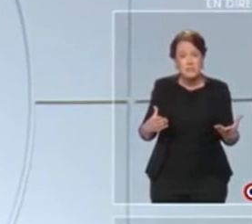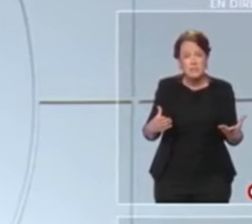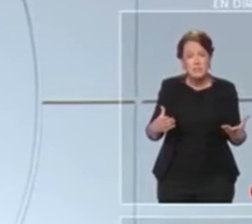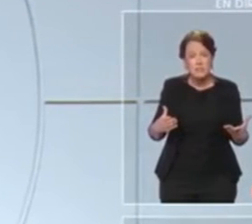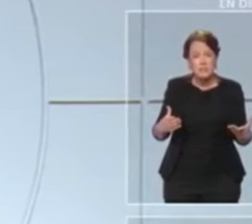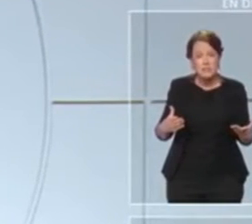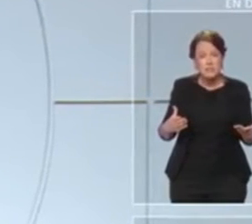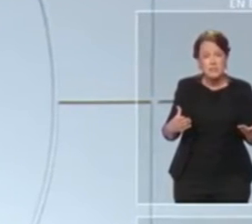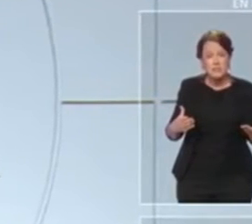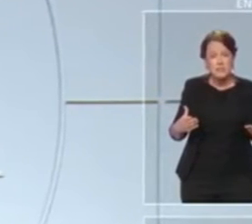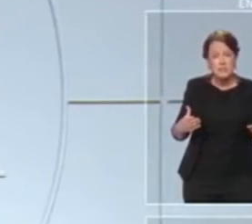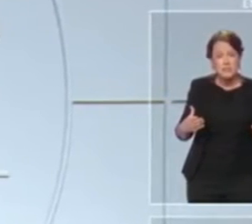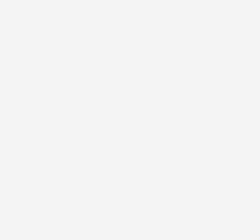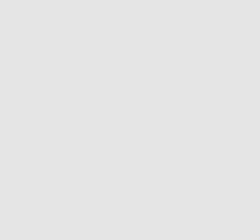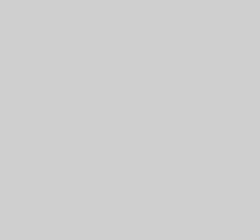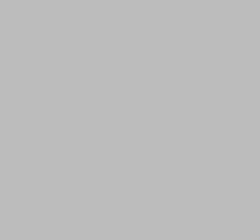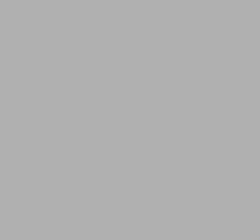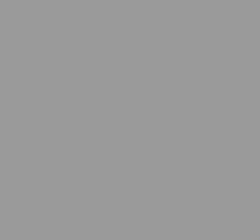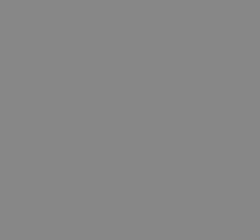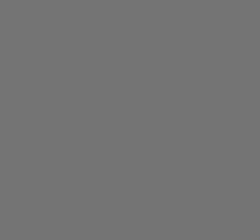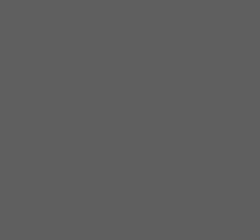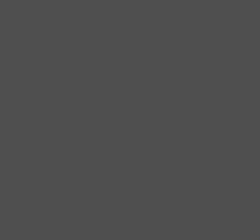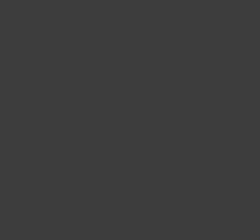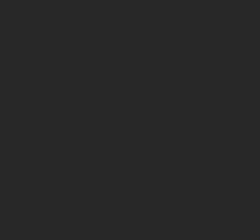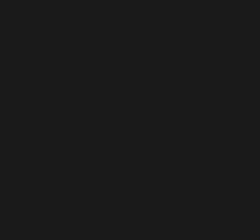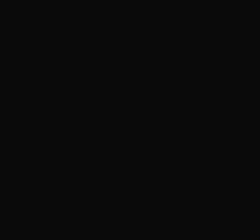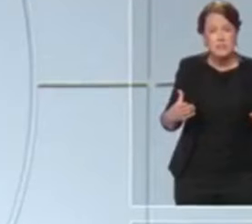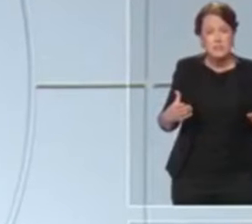42% de l'ensemble du public, dont